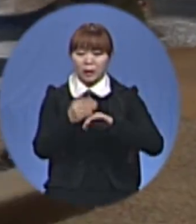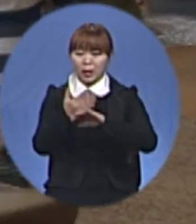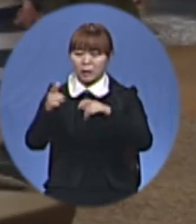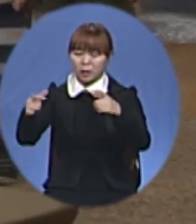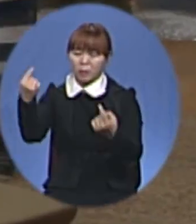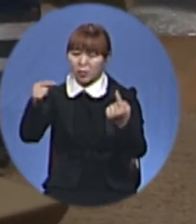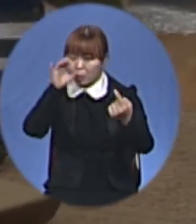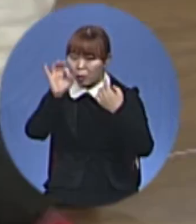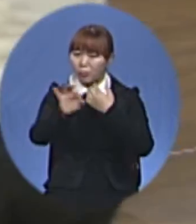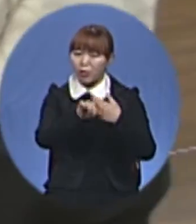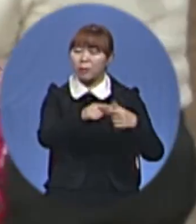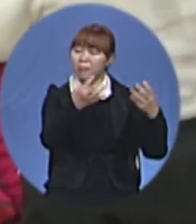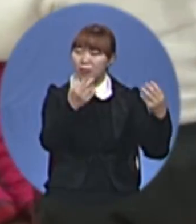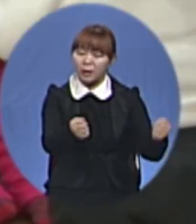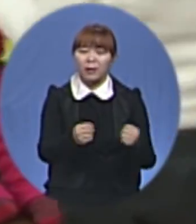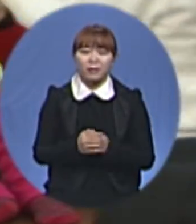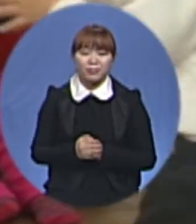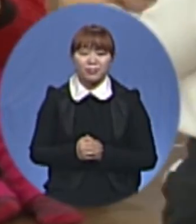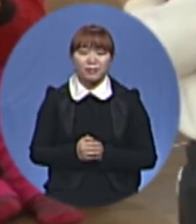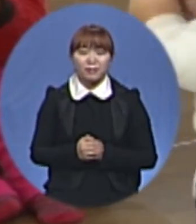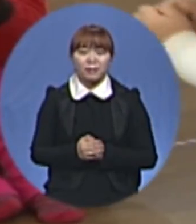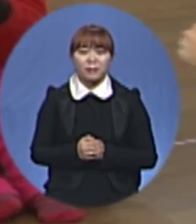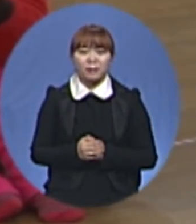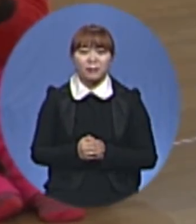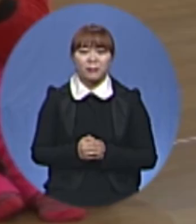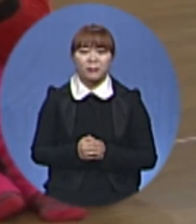지역에 비해 높은 비율을 차지하고 있습니다.